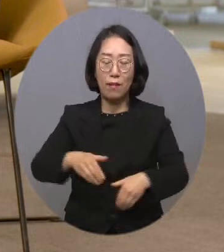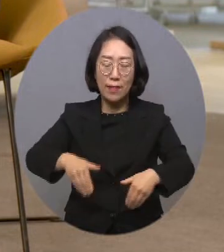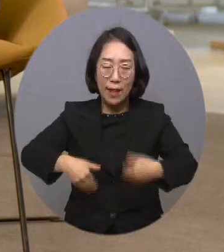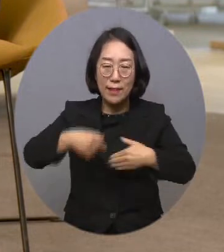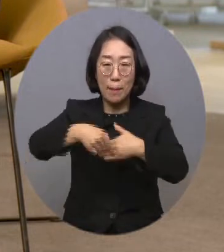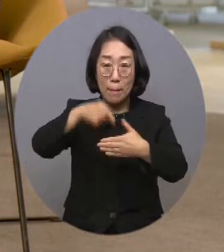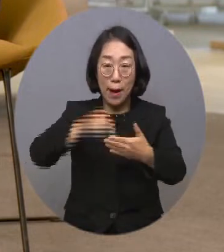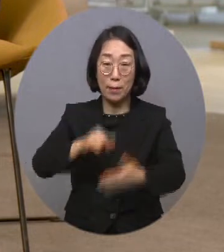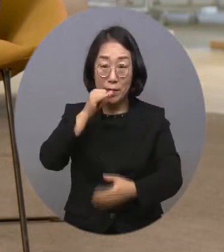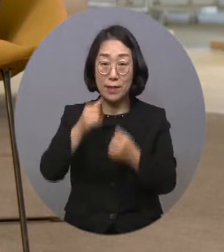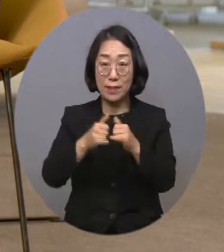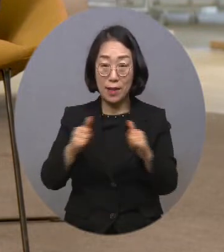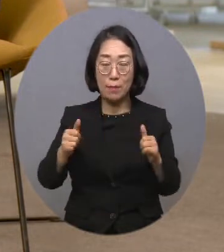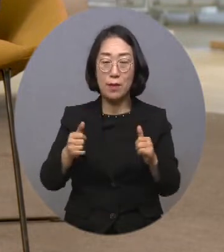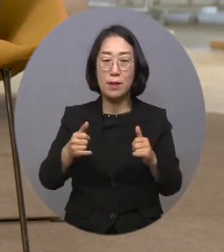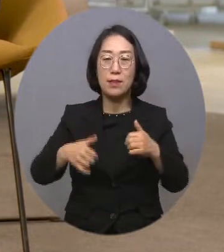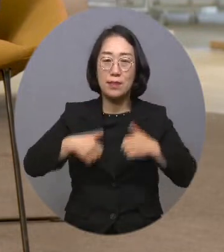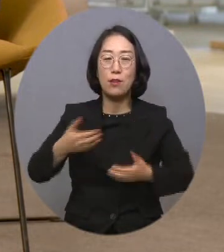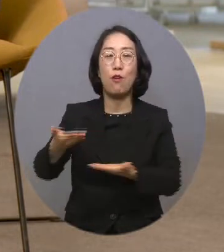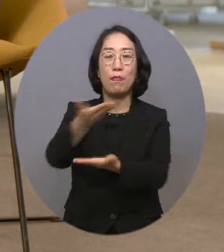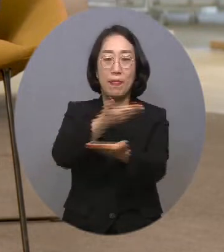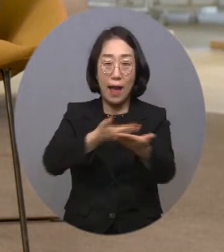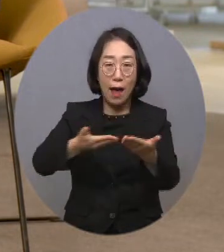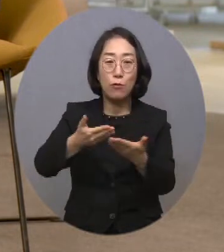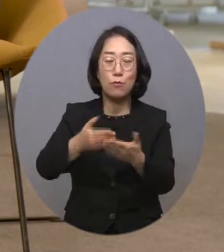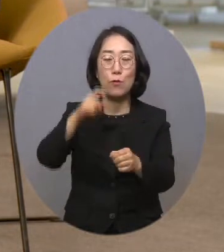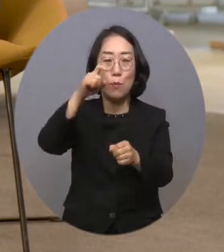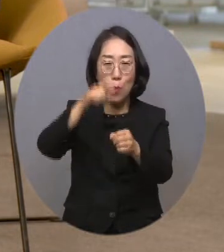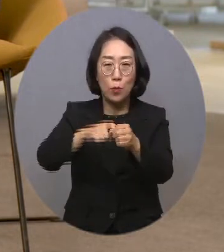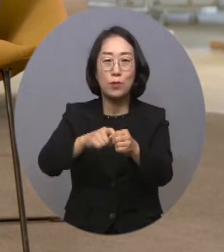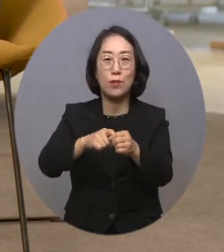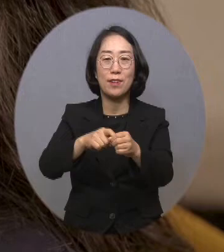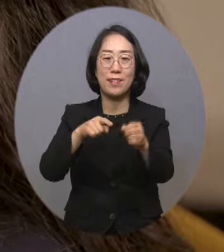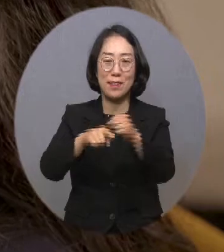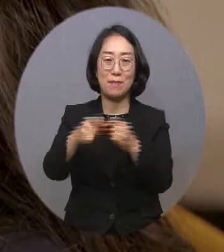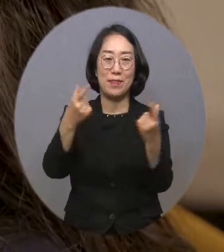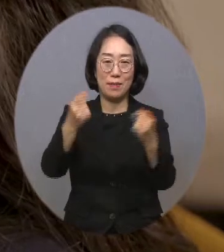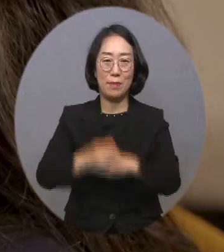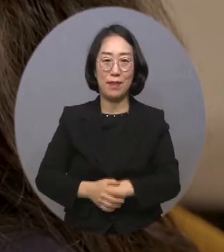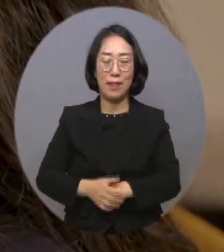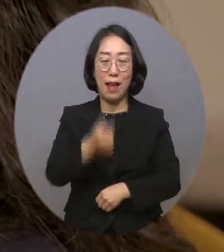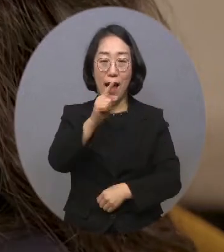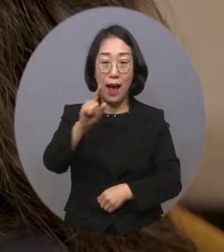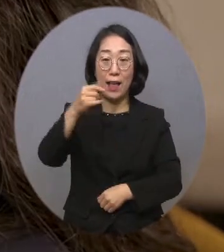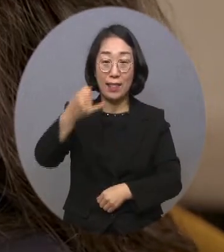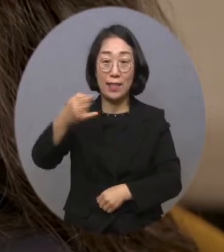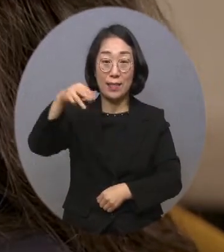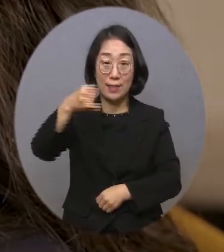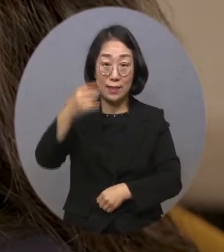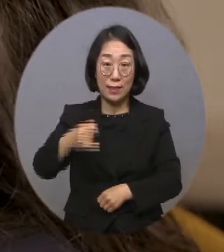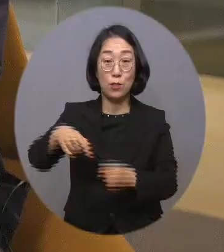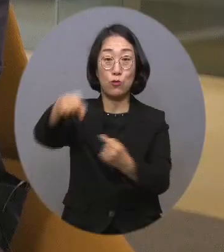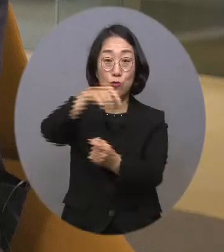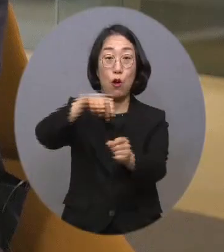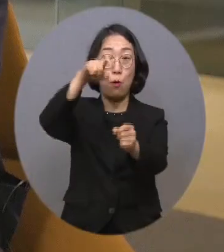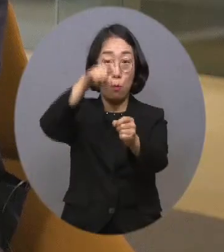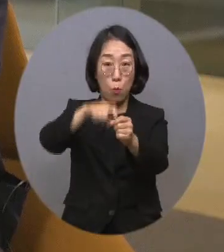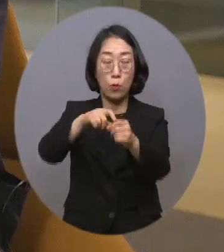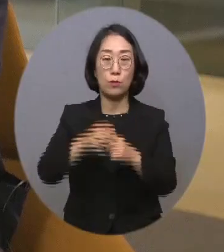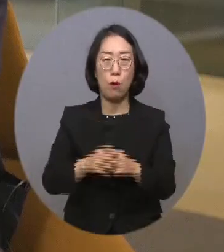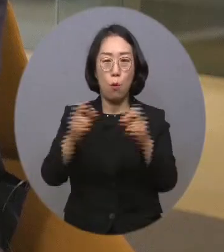모여서 즐거운 나눔을 실천하고자 하는 그 뜻을 갖고 있습니다. 저희 아티스트의 운영 목적 자체가